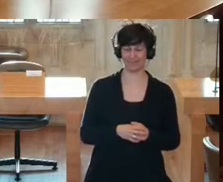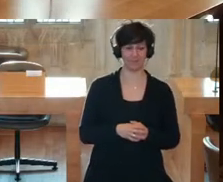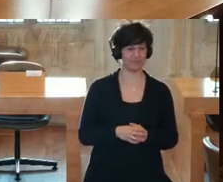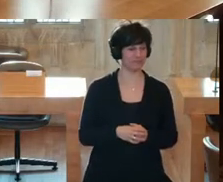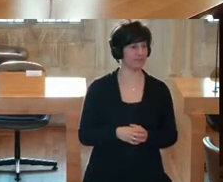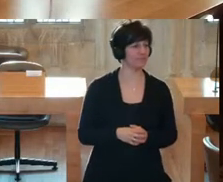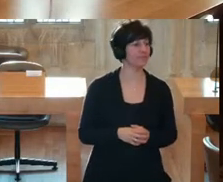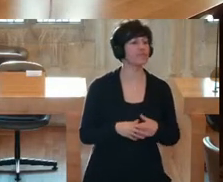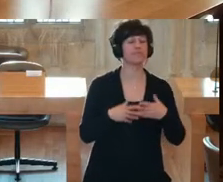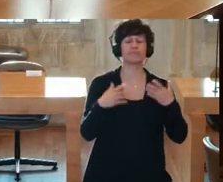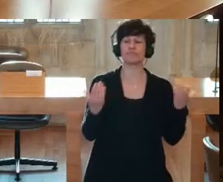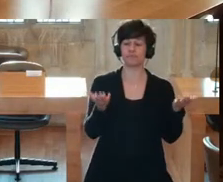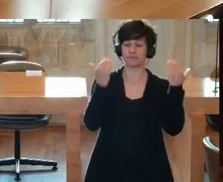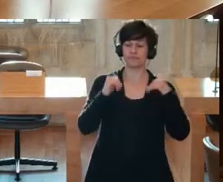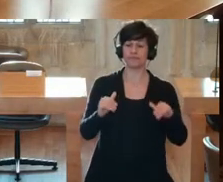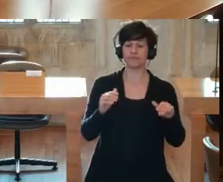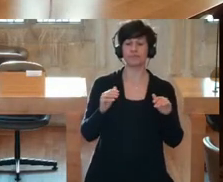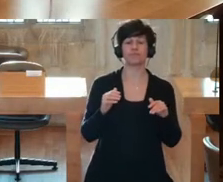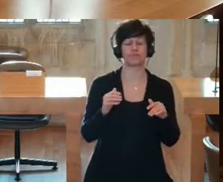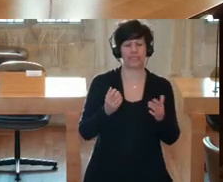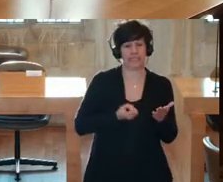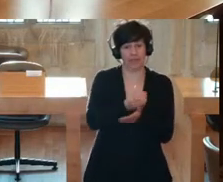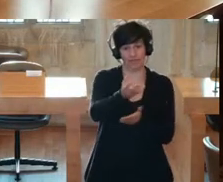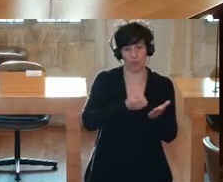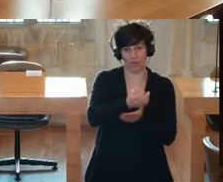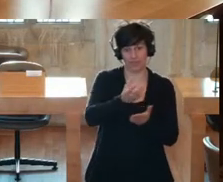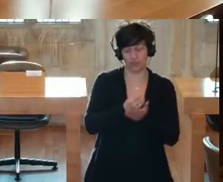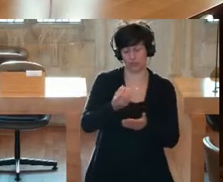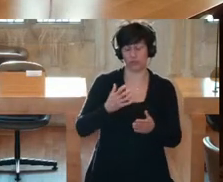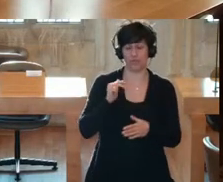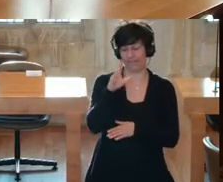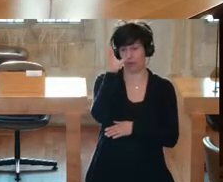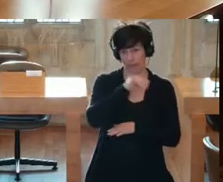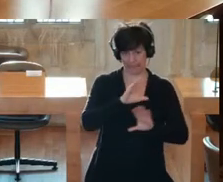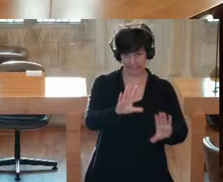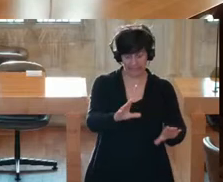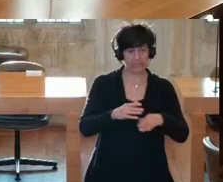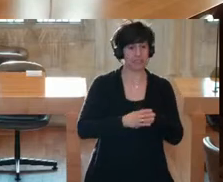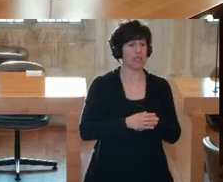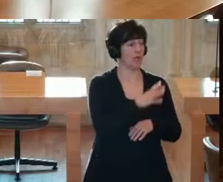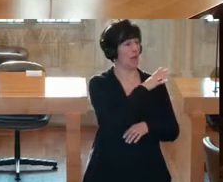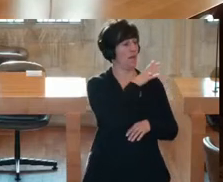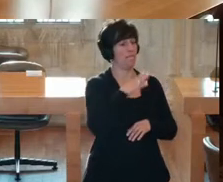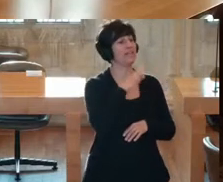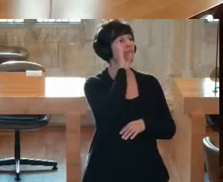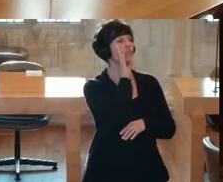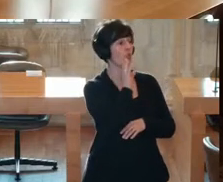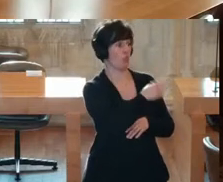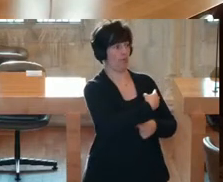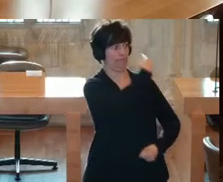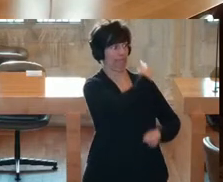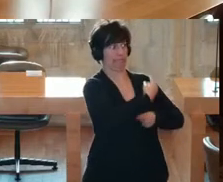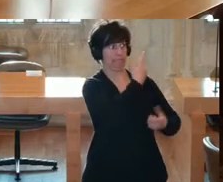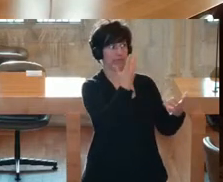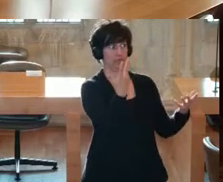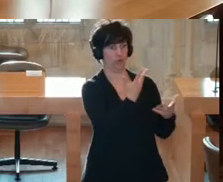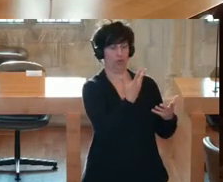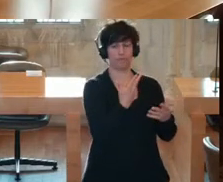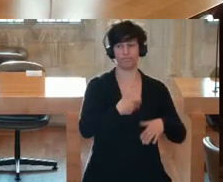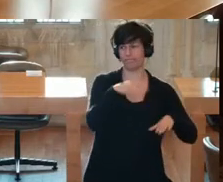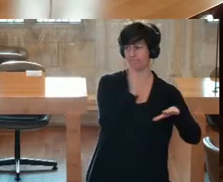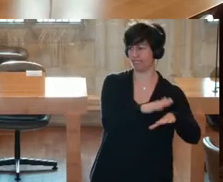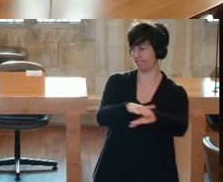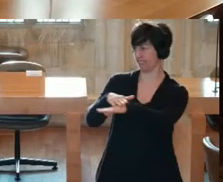Alors, en termes de communication, avant que je n'oublie, j'ai la consigne par madame Demont de vous rappeler